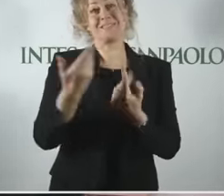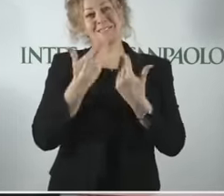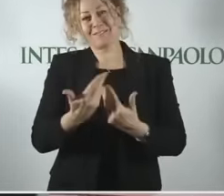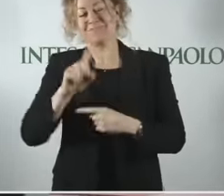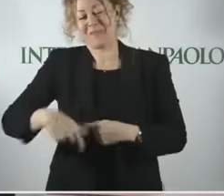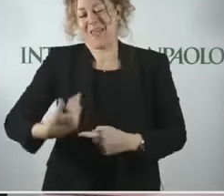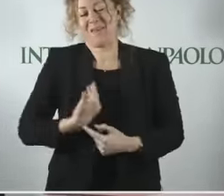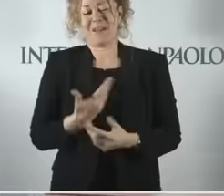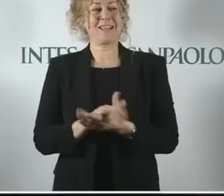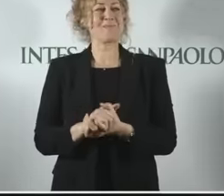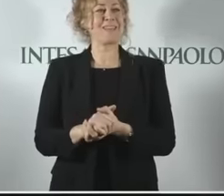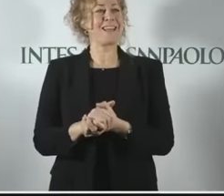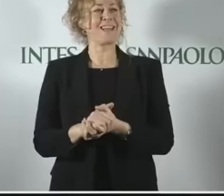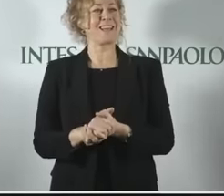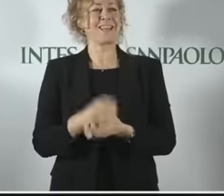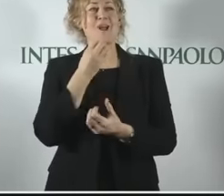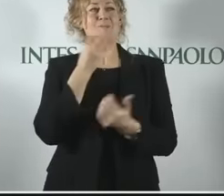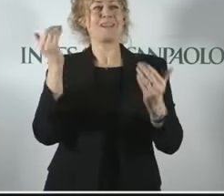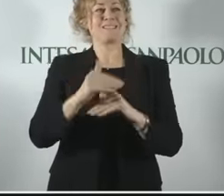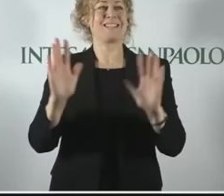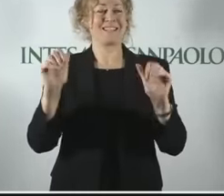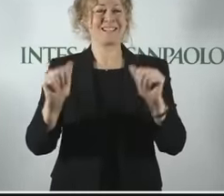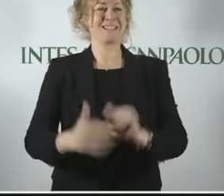mia Buonaserata a